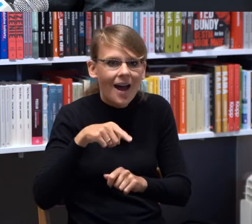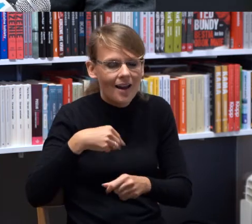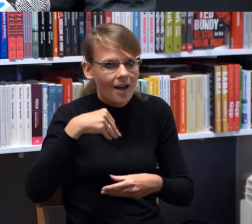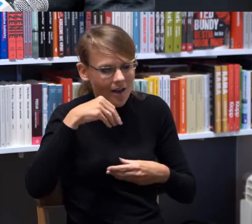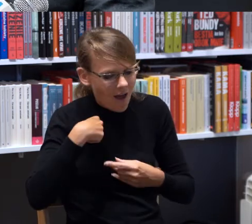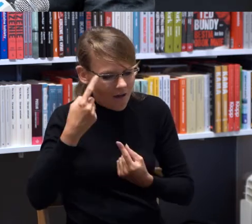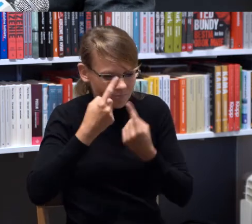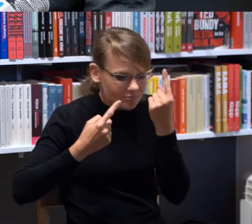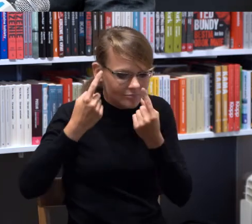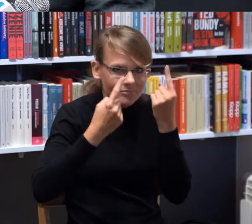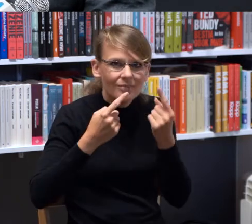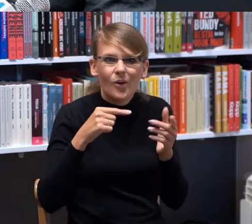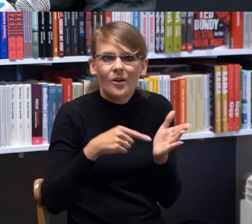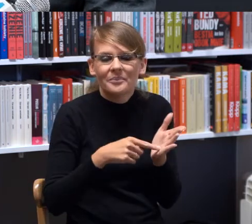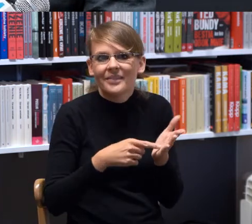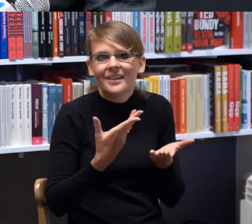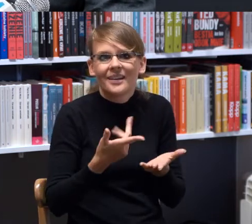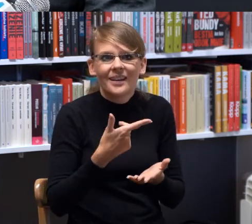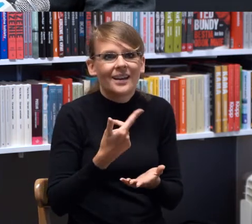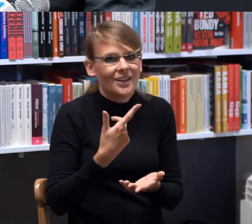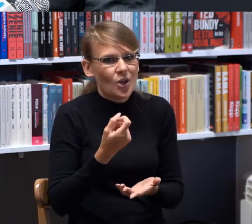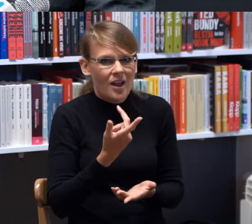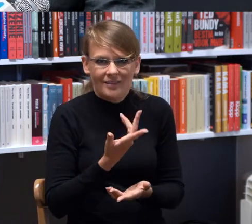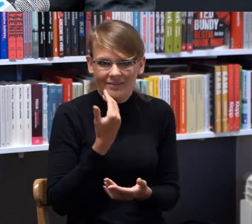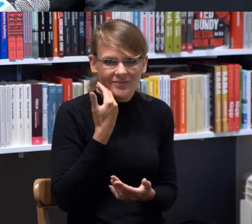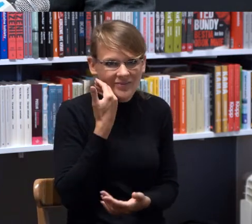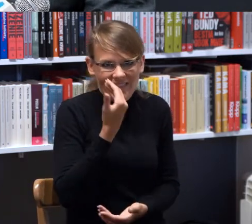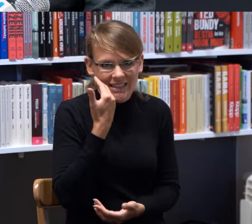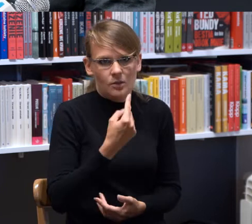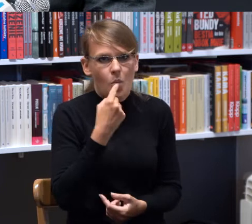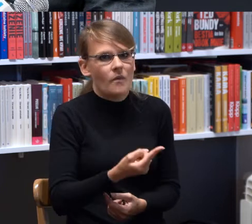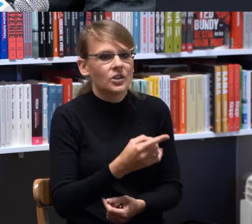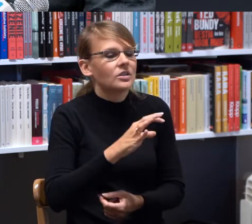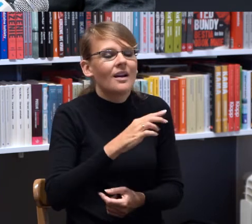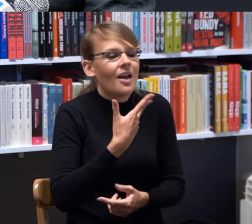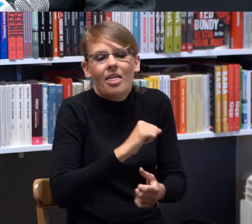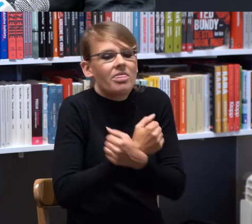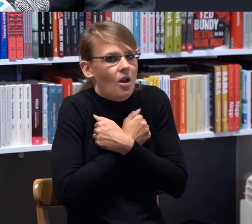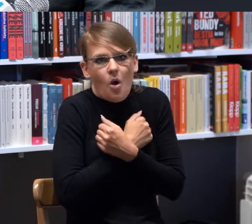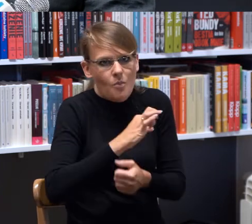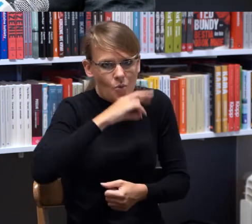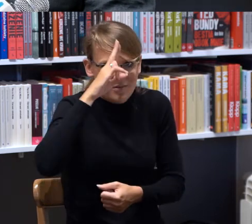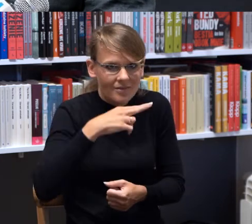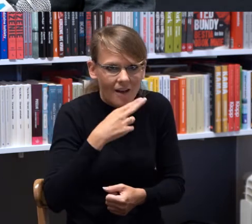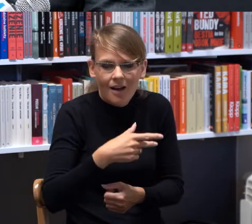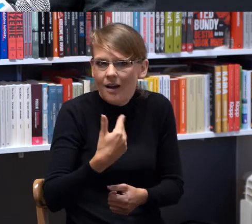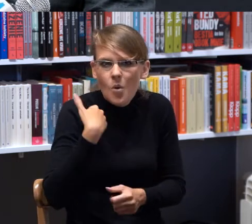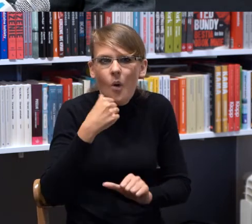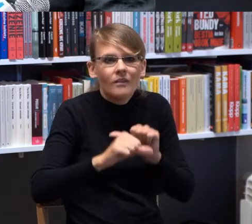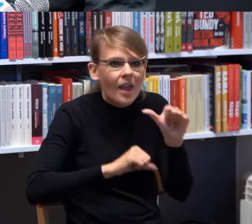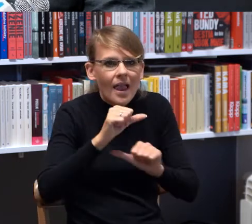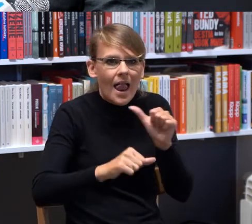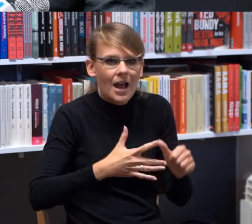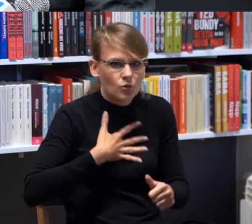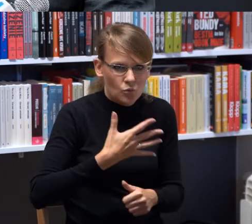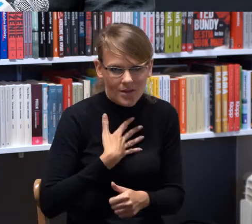mnie, bo ten wstyd tego zdania, nie kocham mojego ojca, on no po prostu gnębił mnie przez wiele, wiele lat,